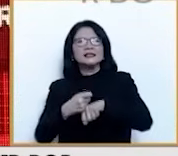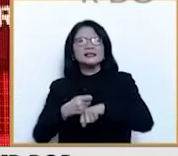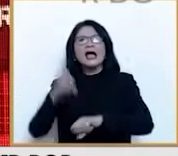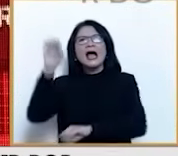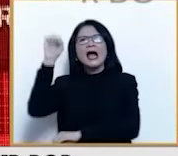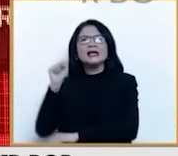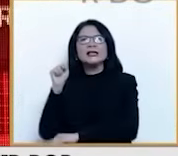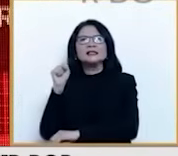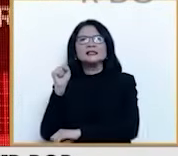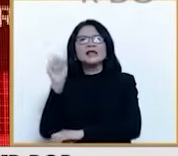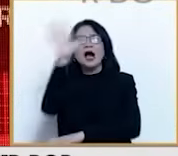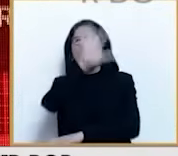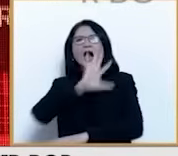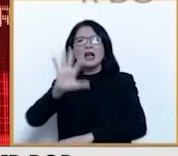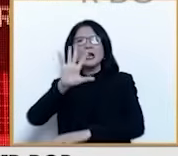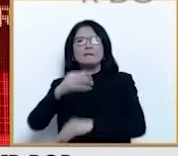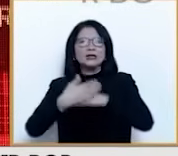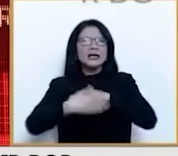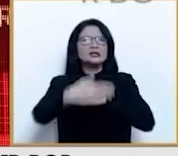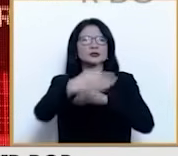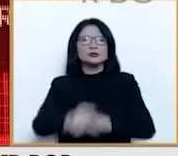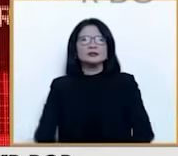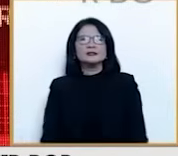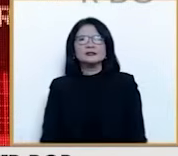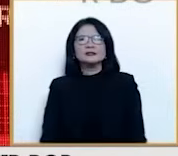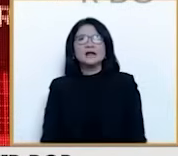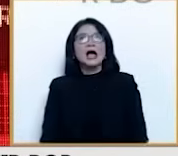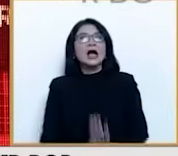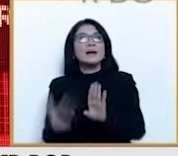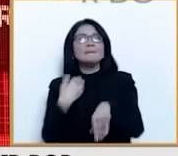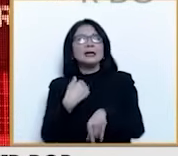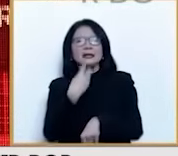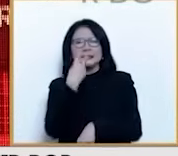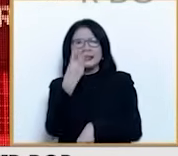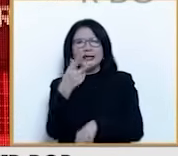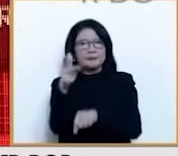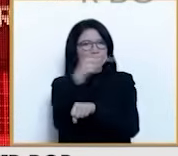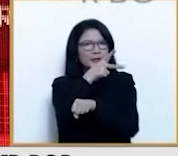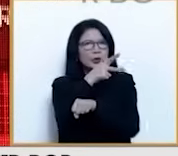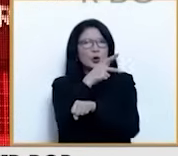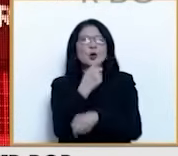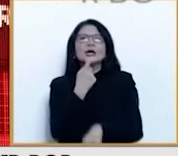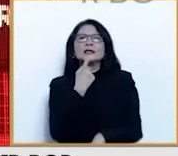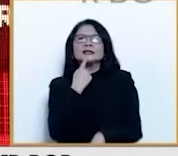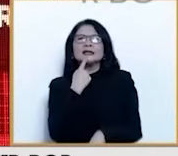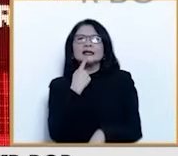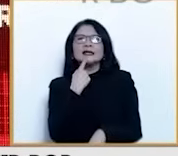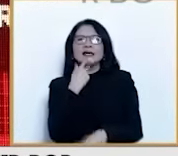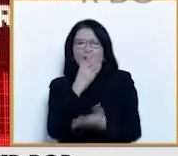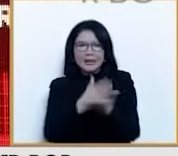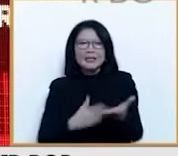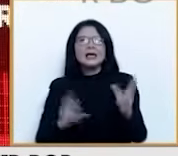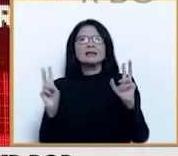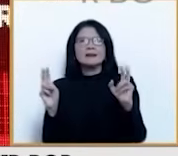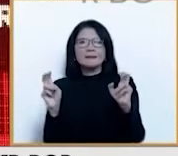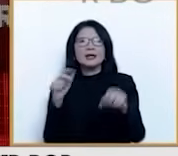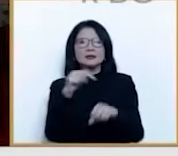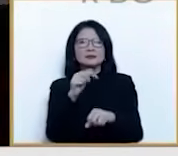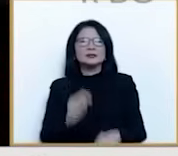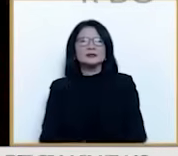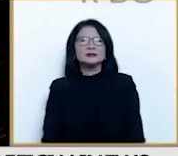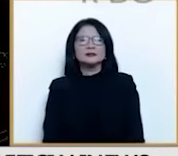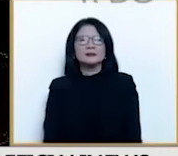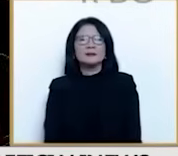dan sebelum kita mengundi pertanyaan juga kembali, kita akan melihat video tentang subtema berikut ini.